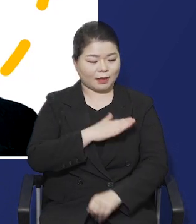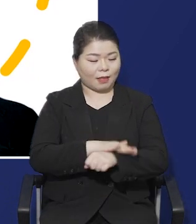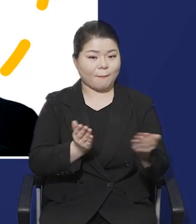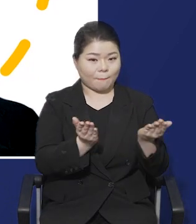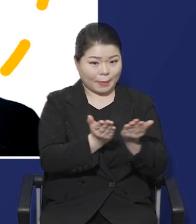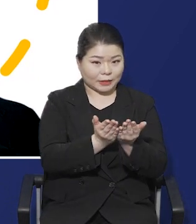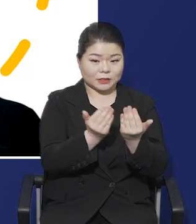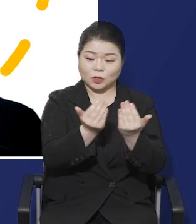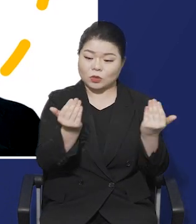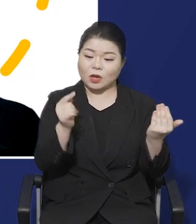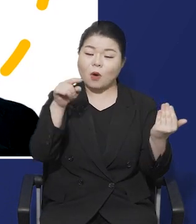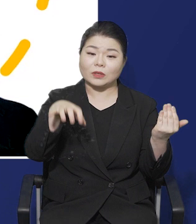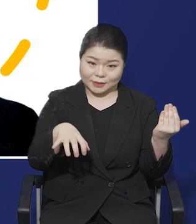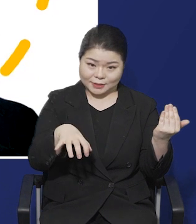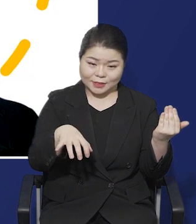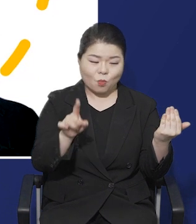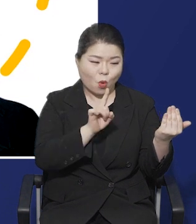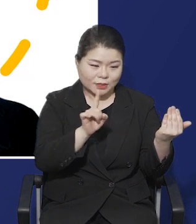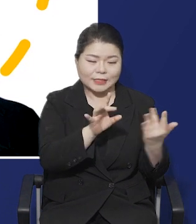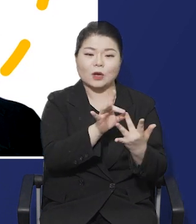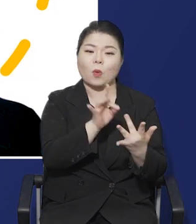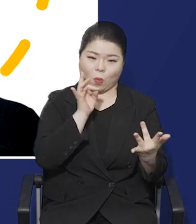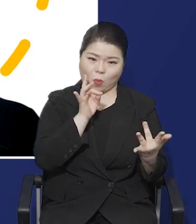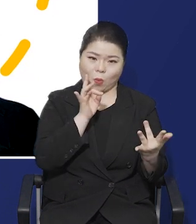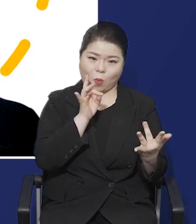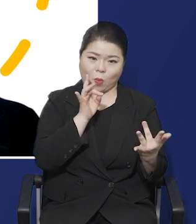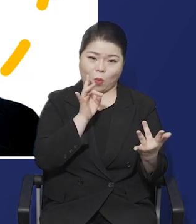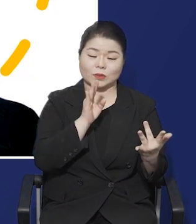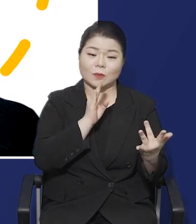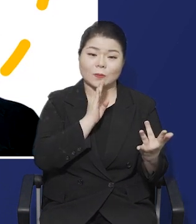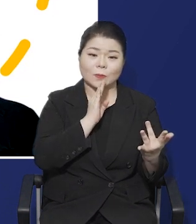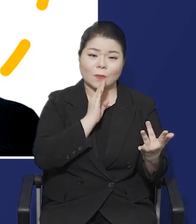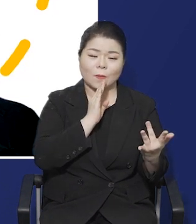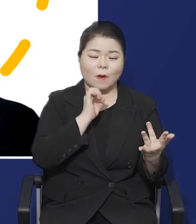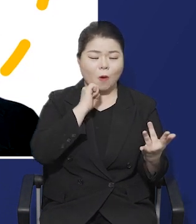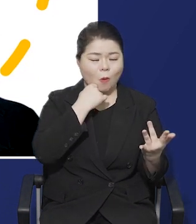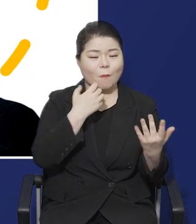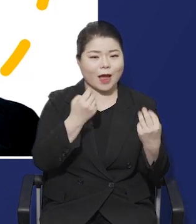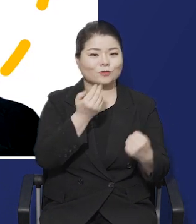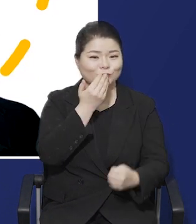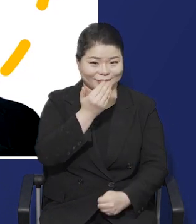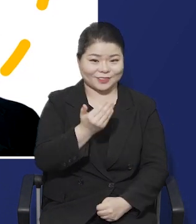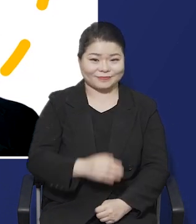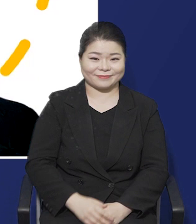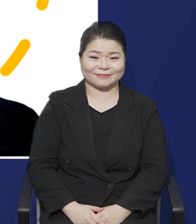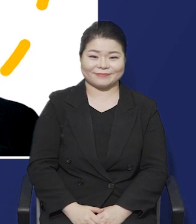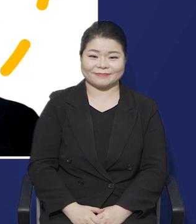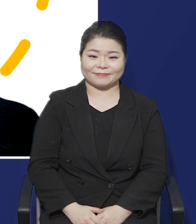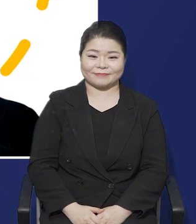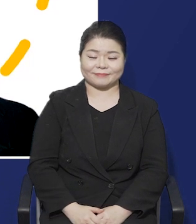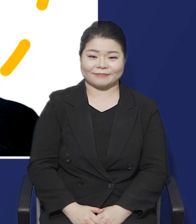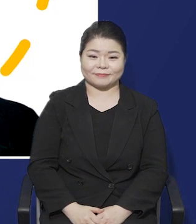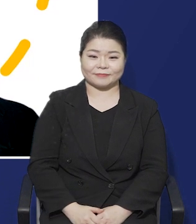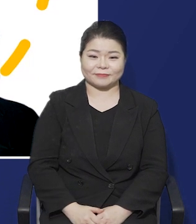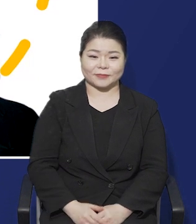맞는 그런 전시회가 어떤 것인지 선정하는데 뭐 상당히 애로사항이 있을 수 있겠는데요. 그러기